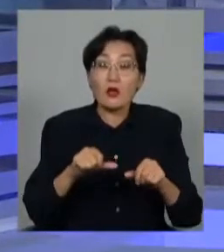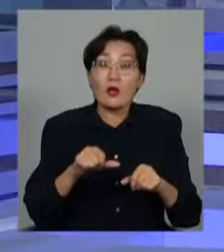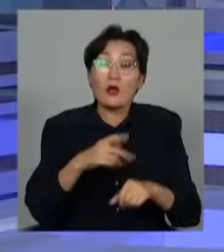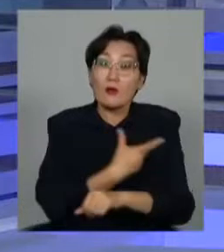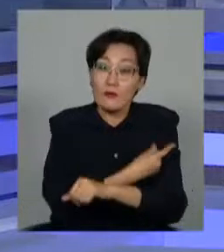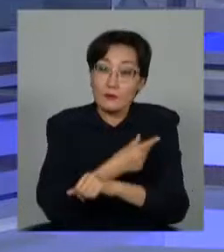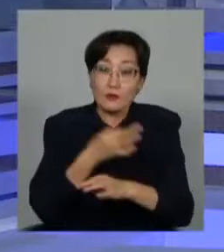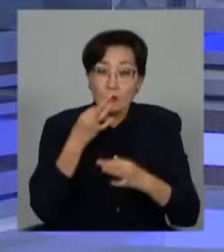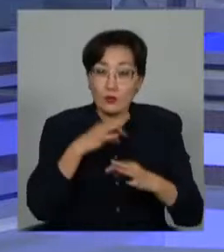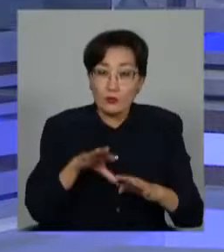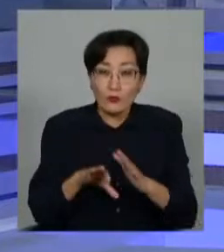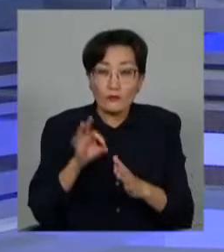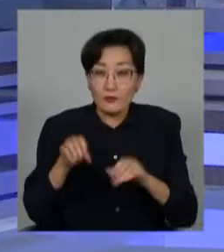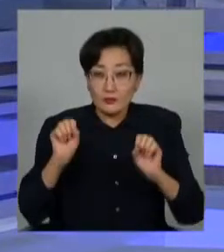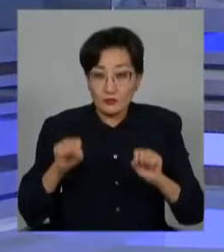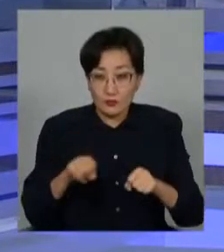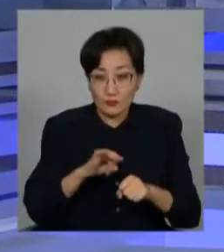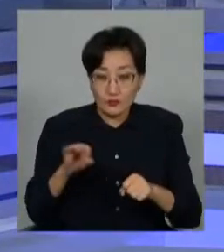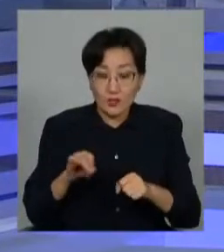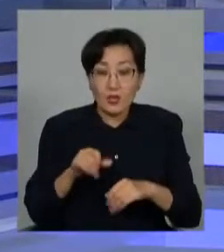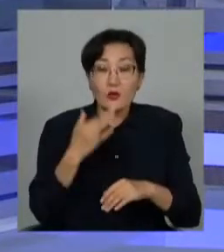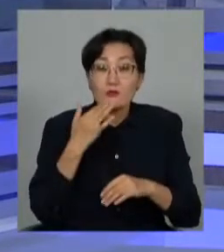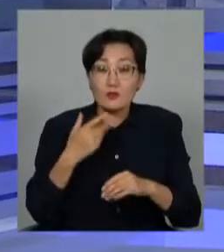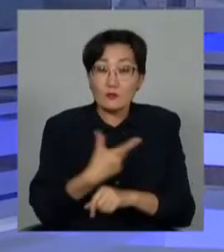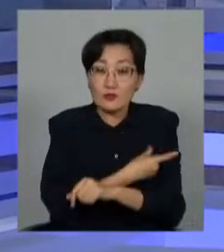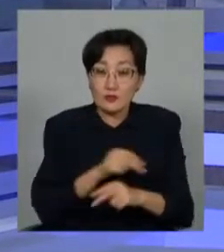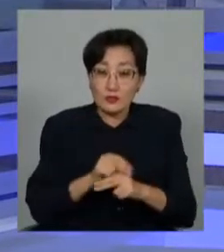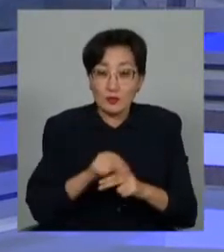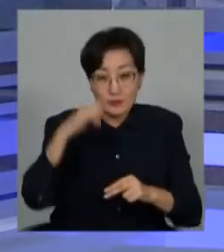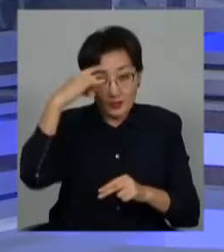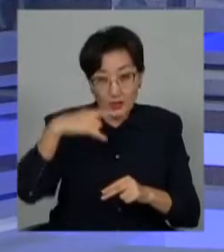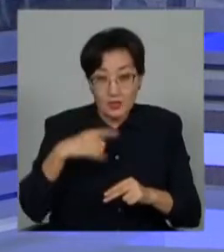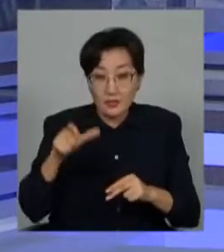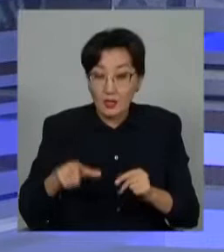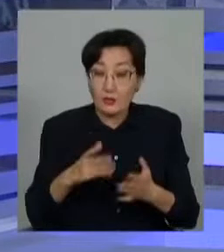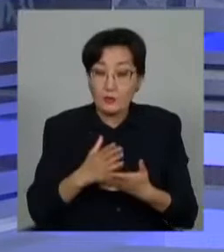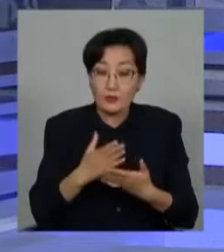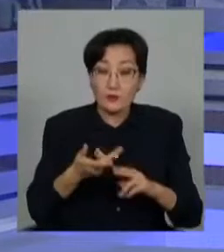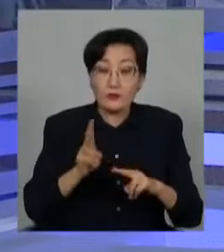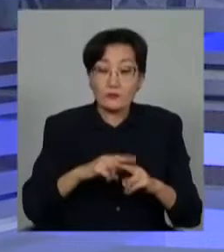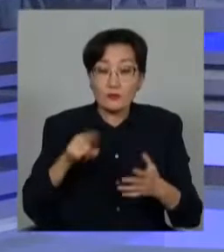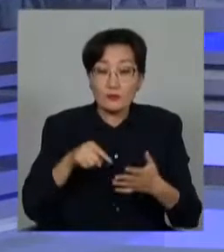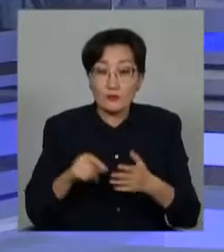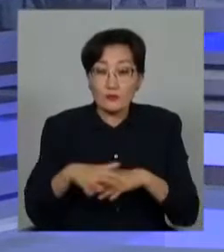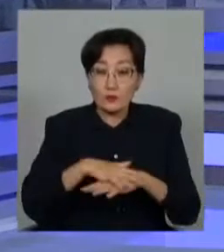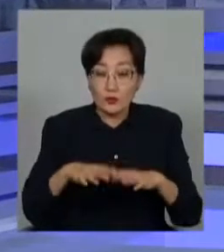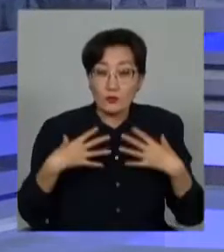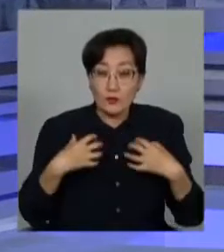келгенін қалауы бойынша салғыз алады. Одан бөлек шетелде иммундалған отандастарымыз да бар екен. Бұл туралы қалалық